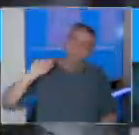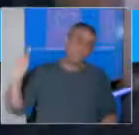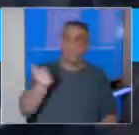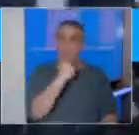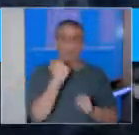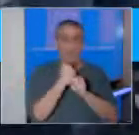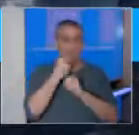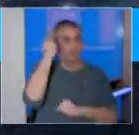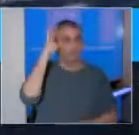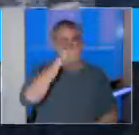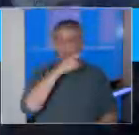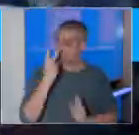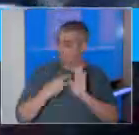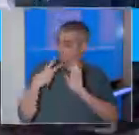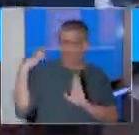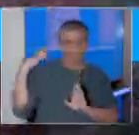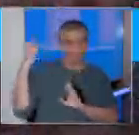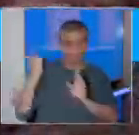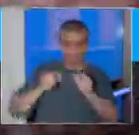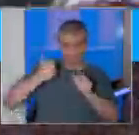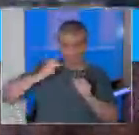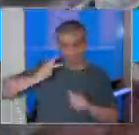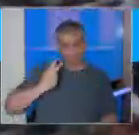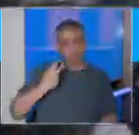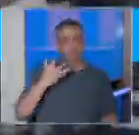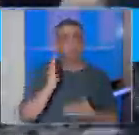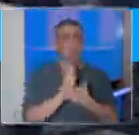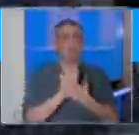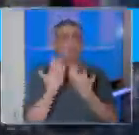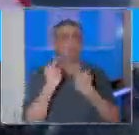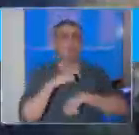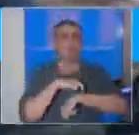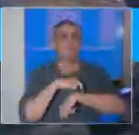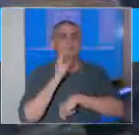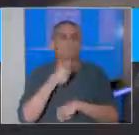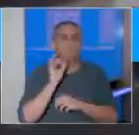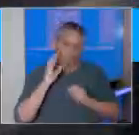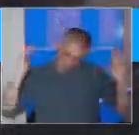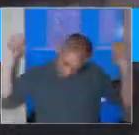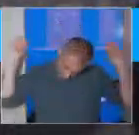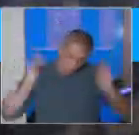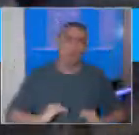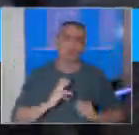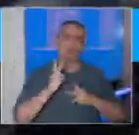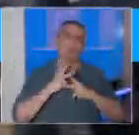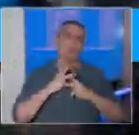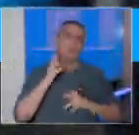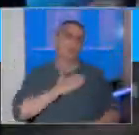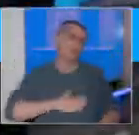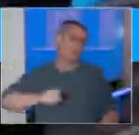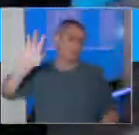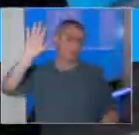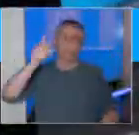לעשות הפקת לקחים משתי הסגרים הקודמים שלהם, ולהחליט כמה זמן הם צריכים בשביל להוריד את ההר או את התחלואה למה שהם